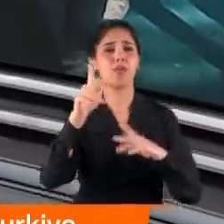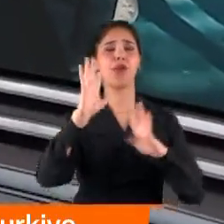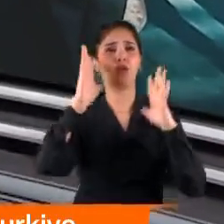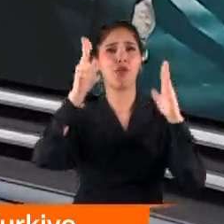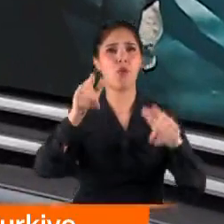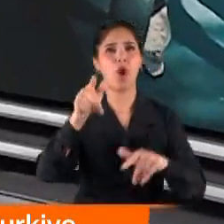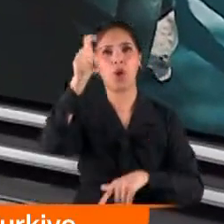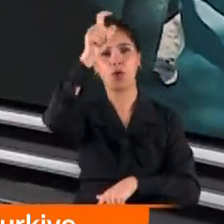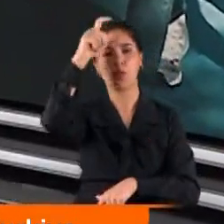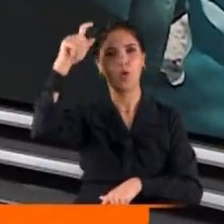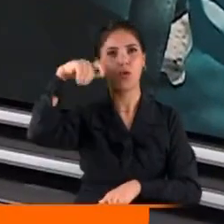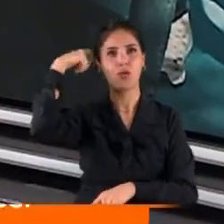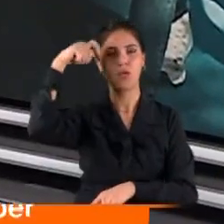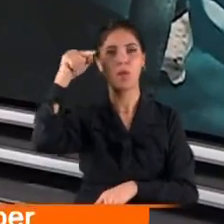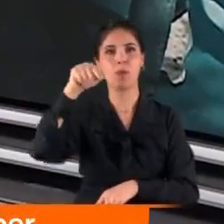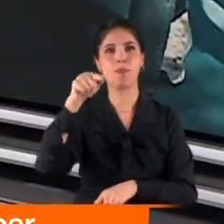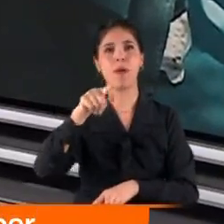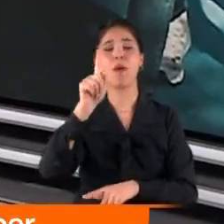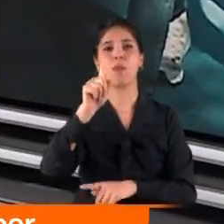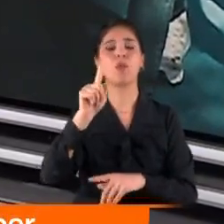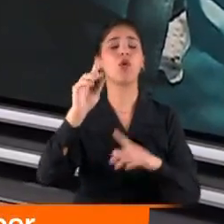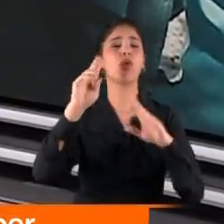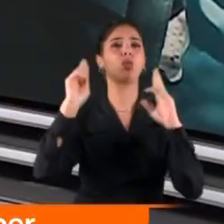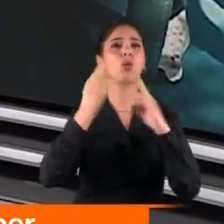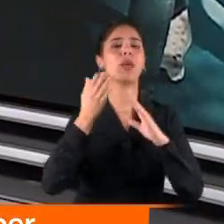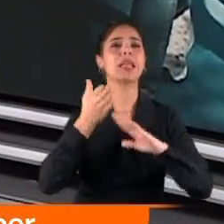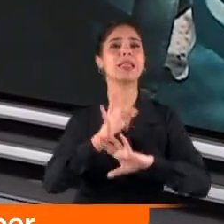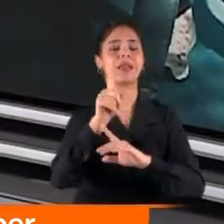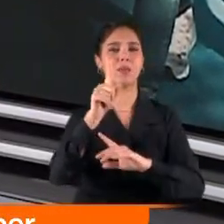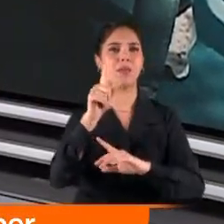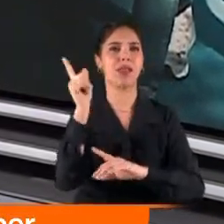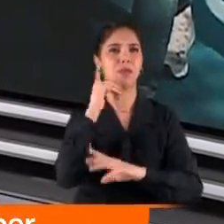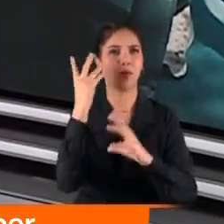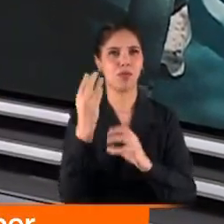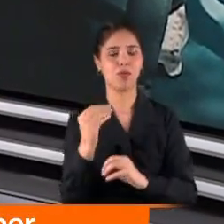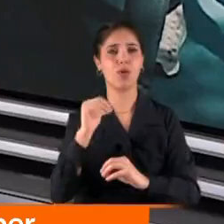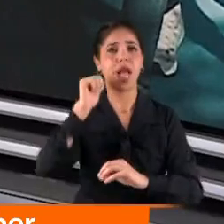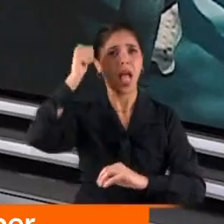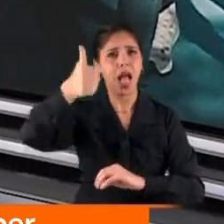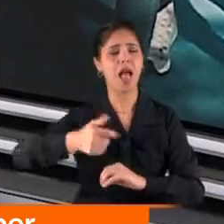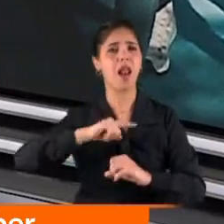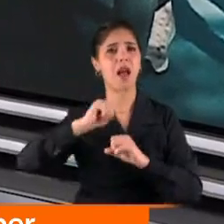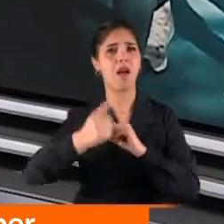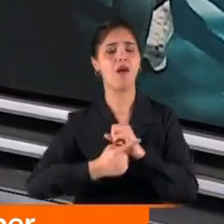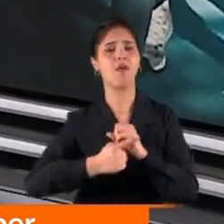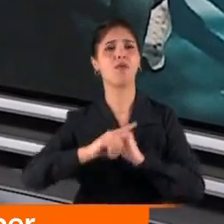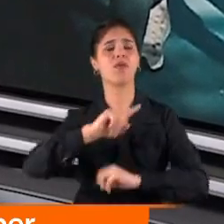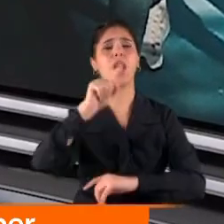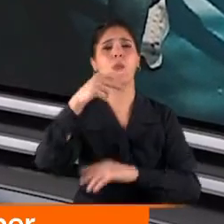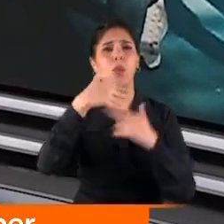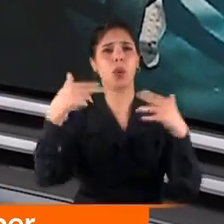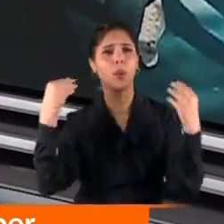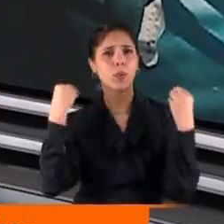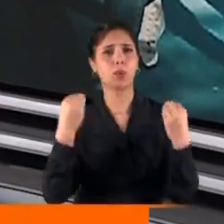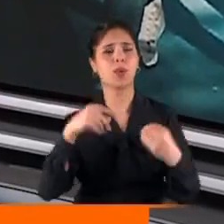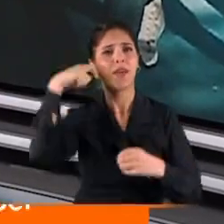bir Türk yapımı Ben Bu Cihana Sığmazam damga vurdu. Her hafta izleyicisini ekrana kilitleyen ve güçlü hikayesiyle fırtına gibi esen Ben Bu